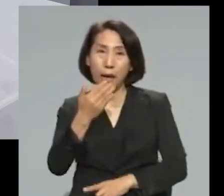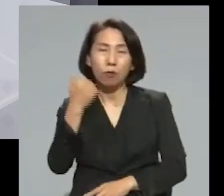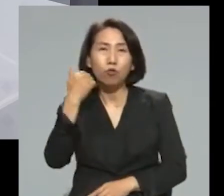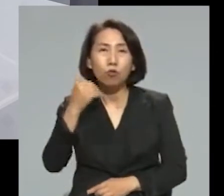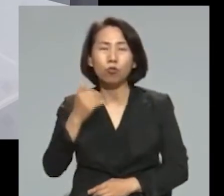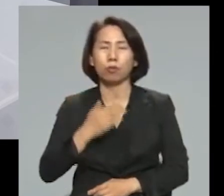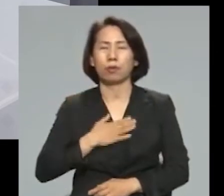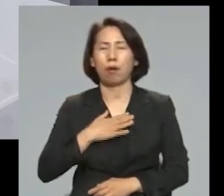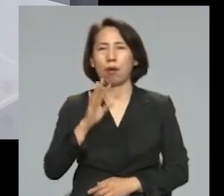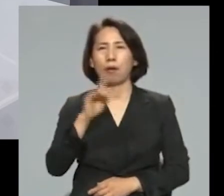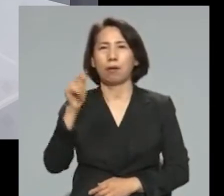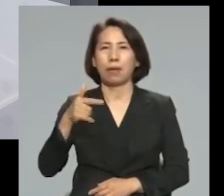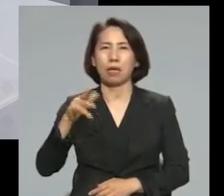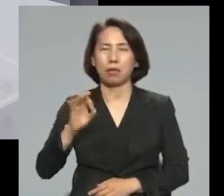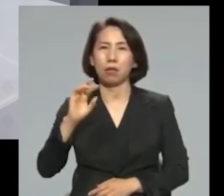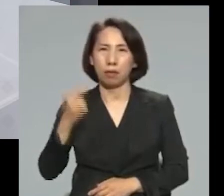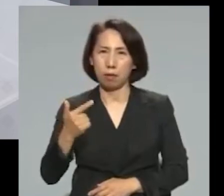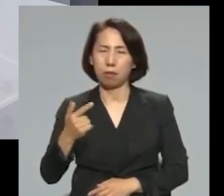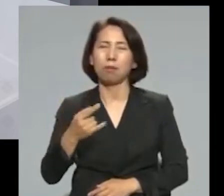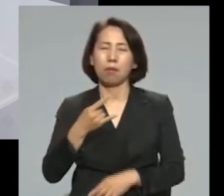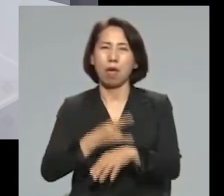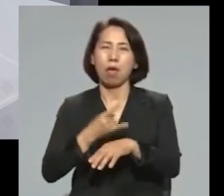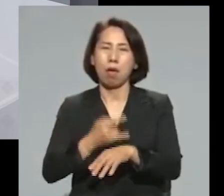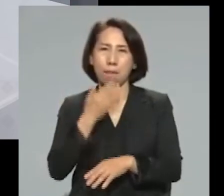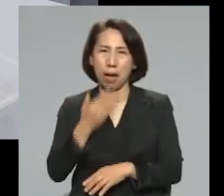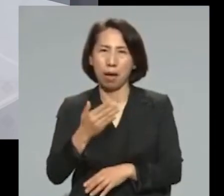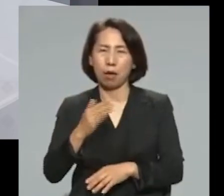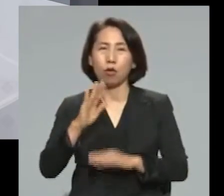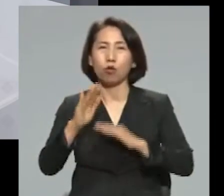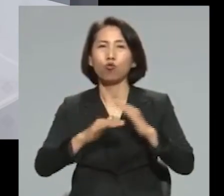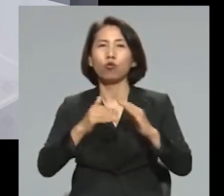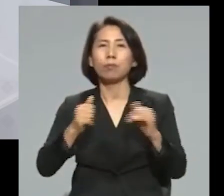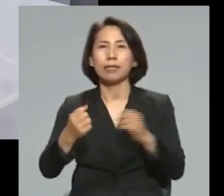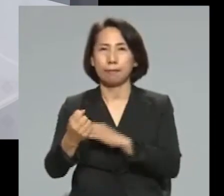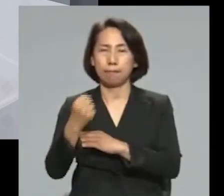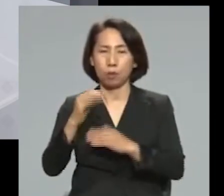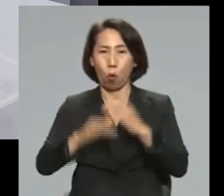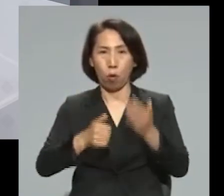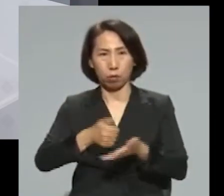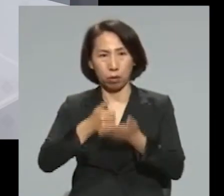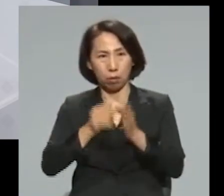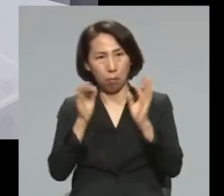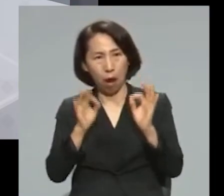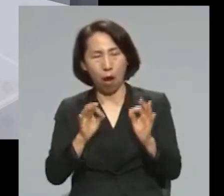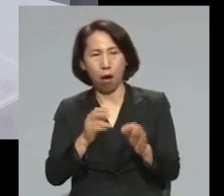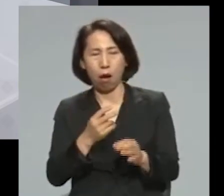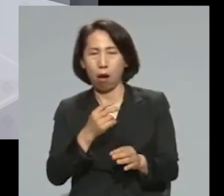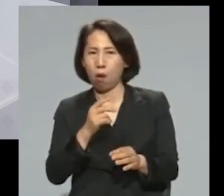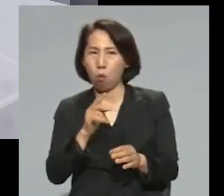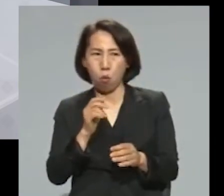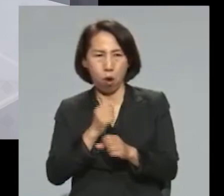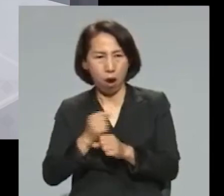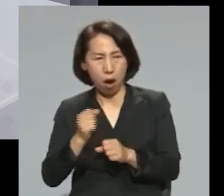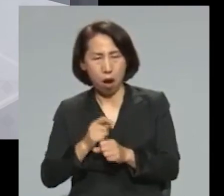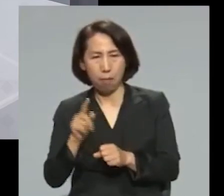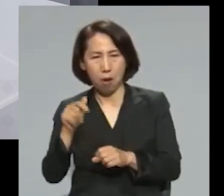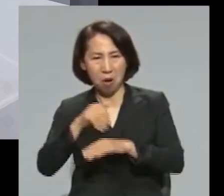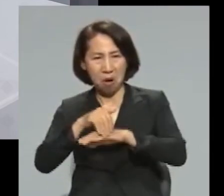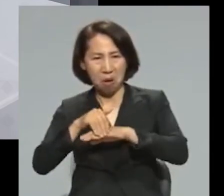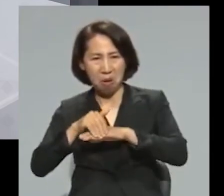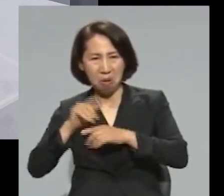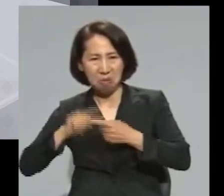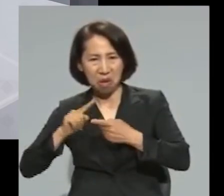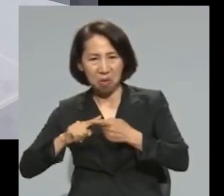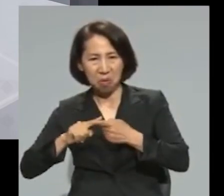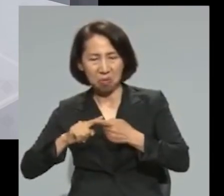박정현이 해내겠습니다. 국민의힘 공천을 보면서 잘 짜여진 각본대로 움직인 것